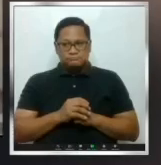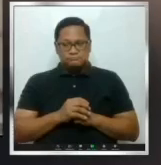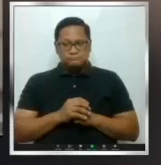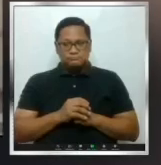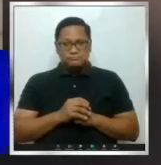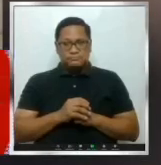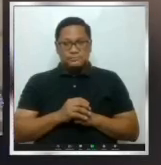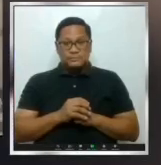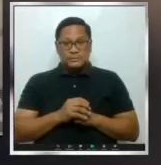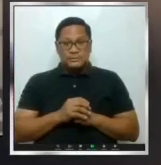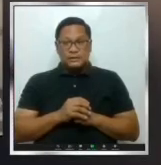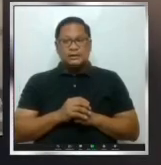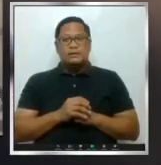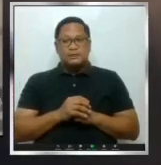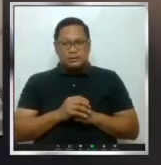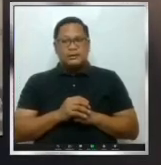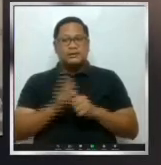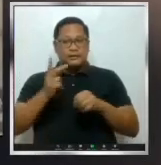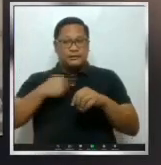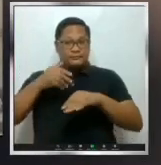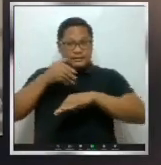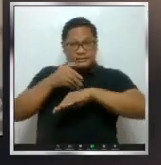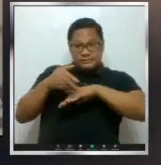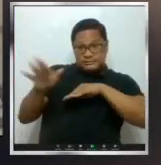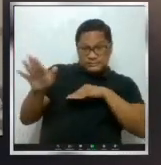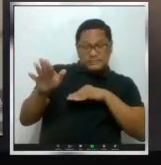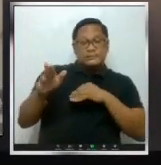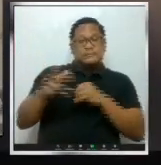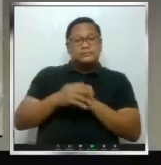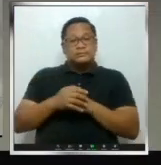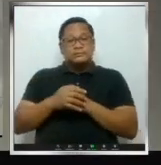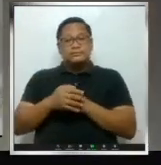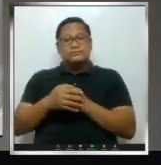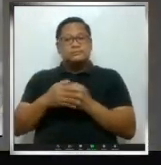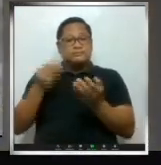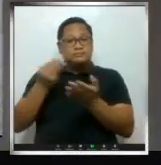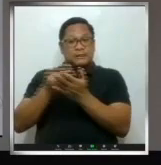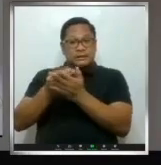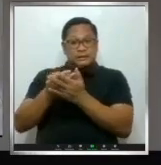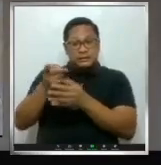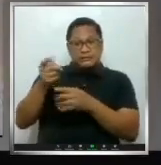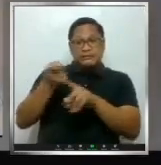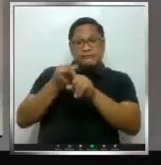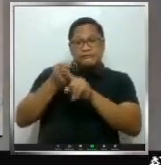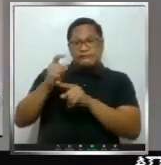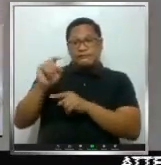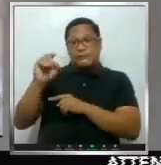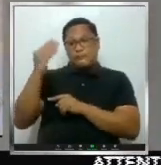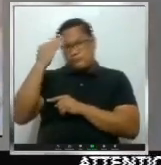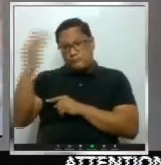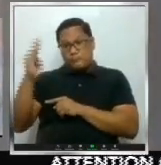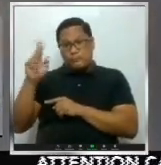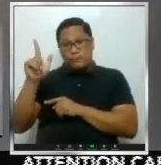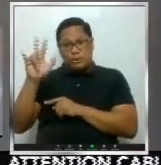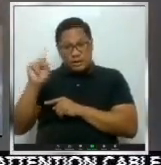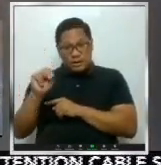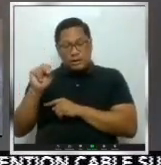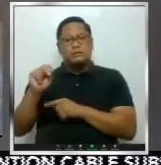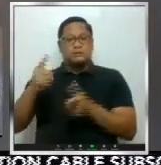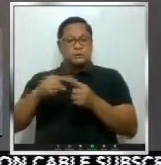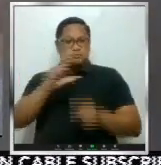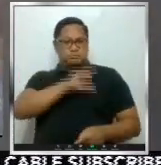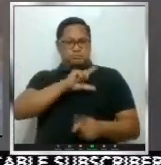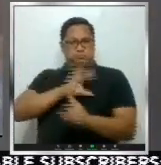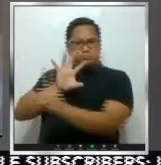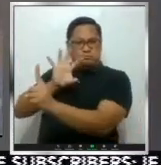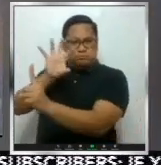Matapos kunin ang ipinadalang pera ng kanyang biktima sa isang remittance center sa San Rafael, Bulacan, inaresto na ng mga tauhan ng PNP Anti-Cybercrime Group